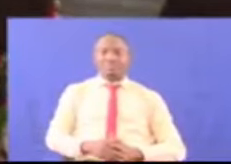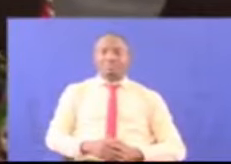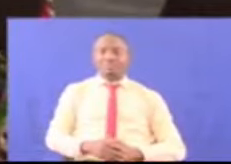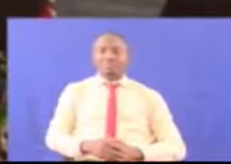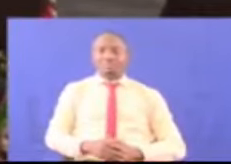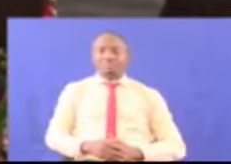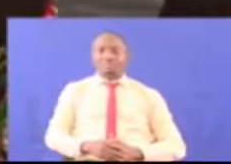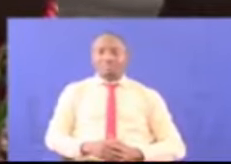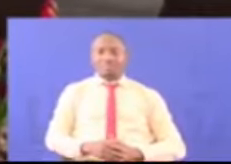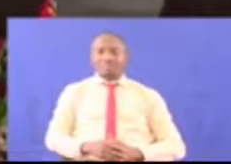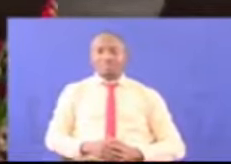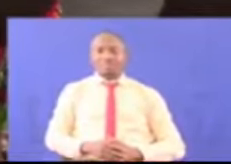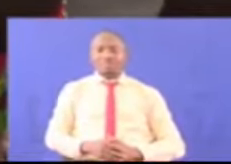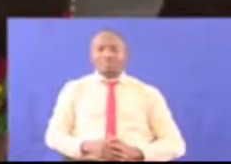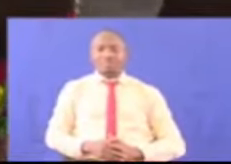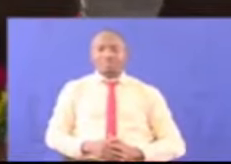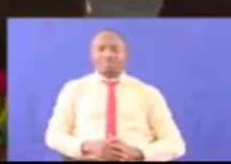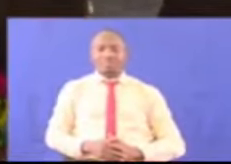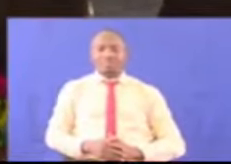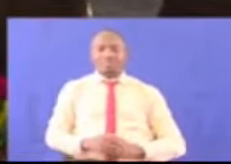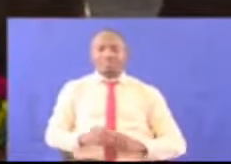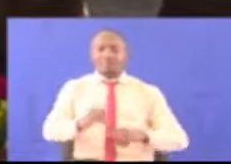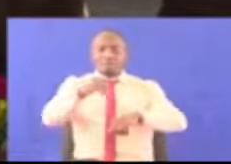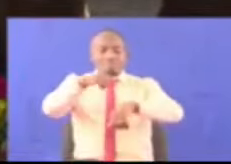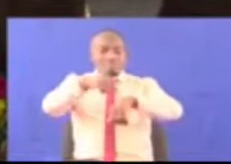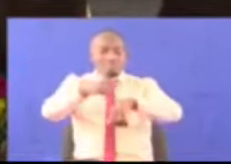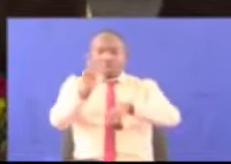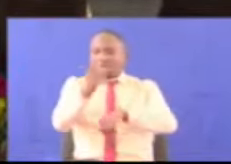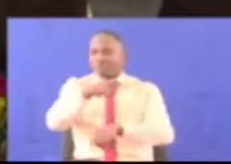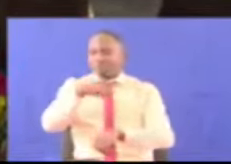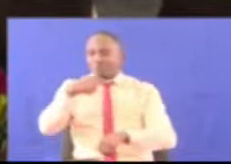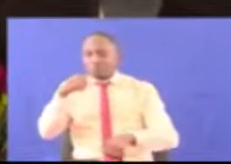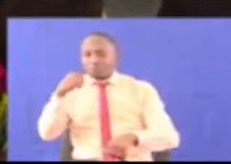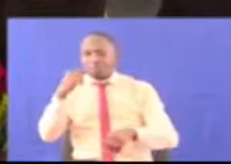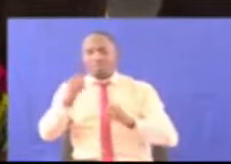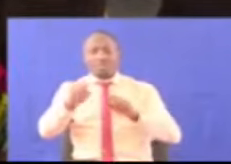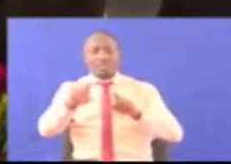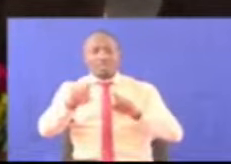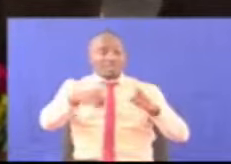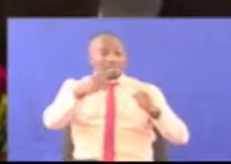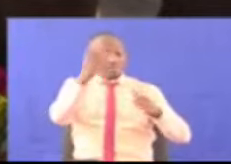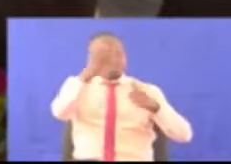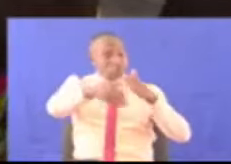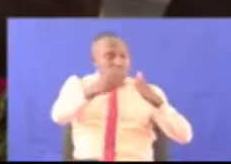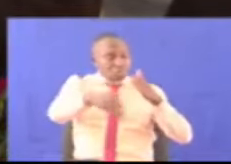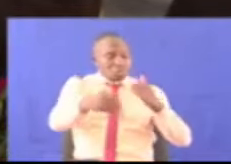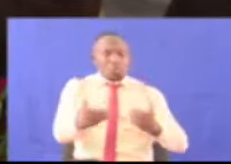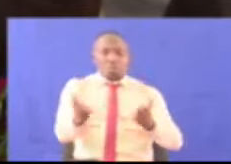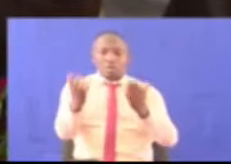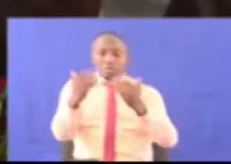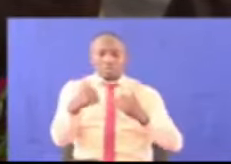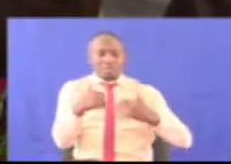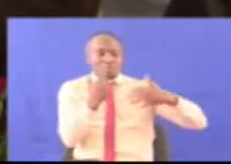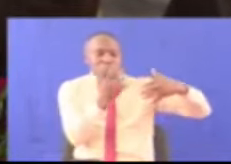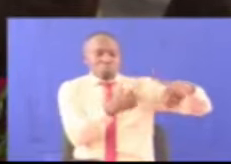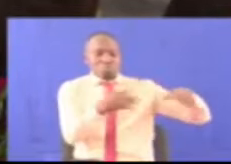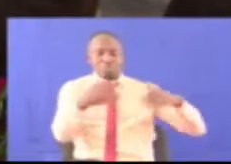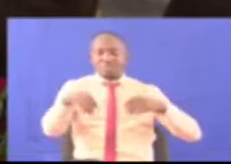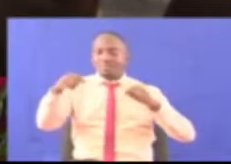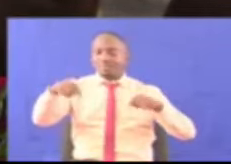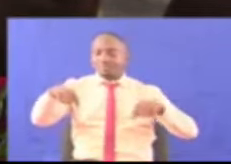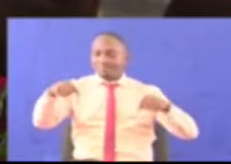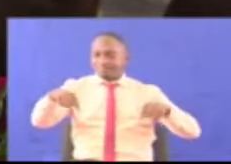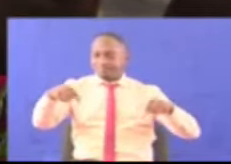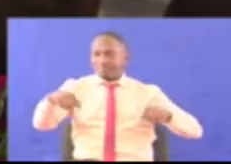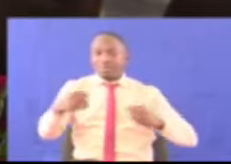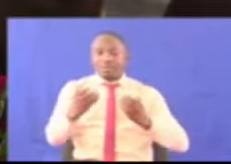Studio. Ni vile tu muda hautoshi, lakini mwishoni tutaweza kuserebuka hapa.